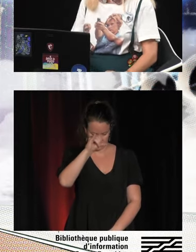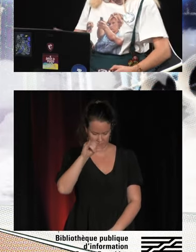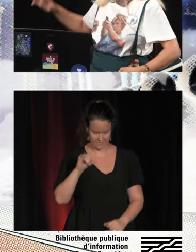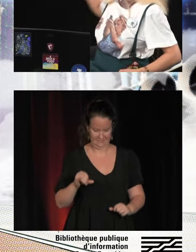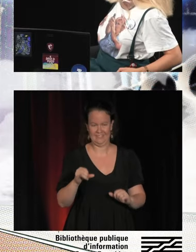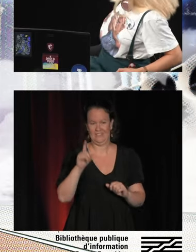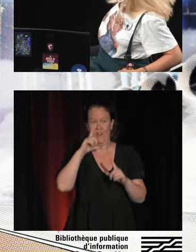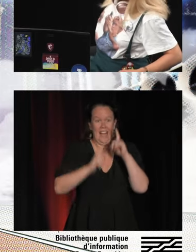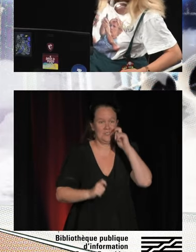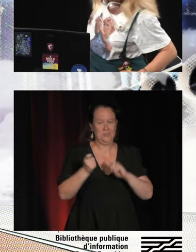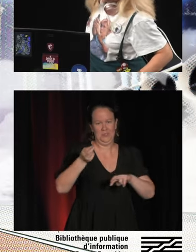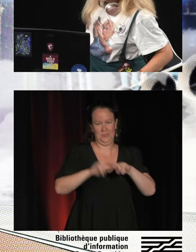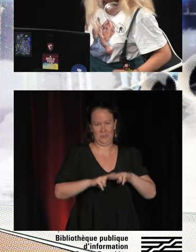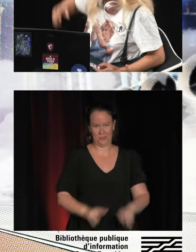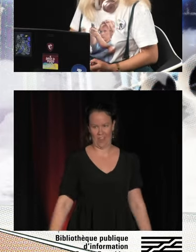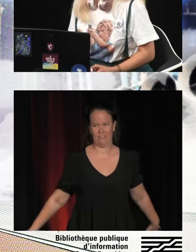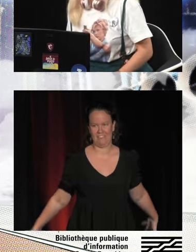attention.